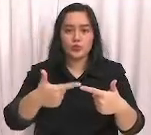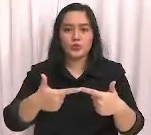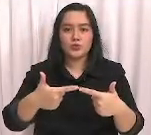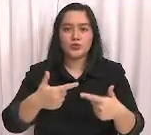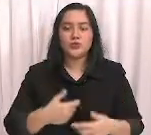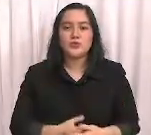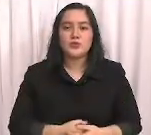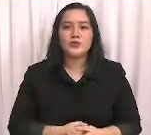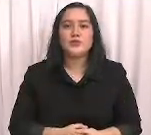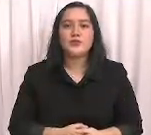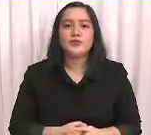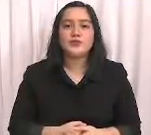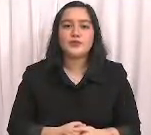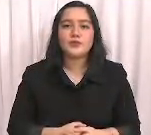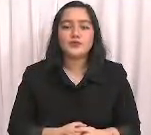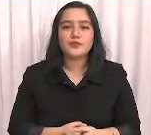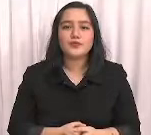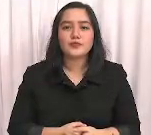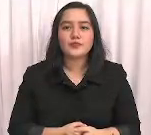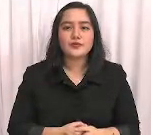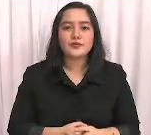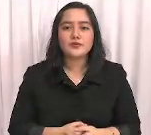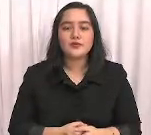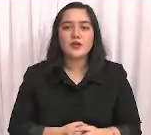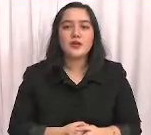natin, objective natin, para